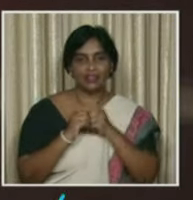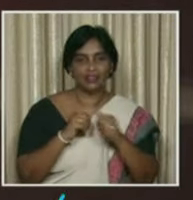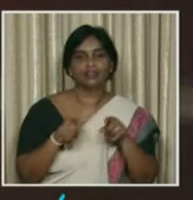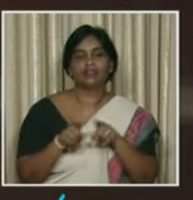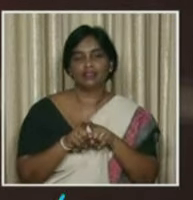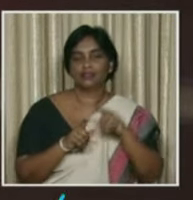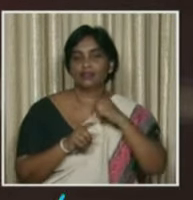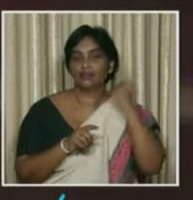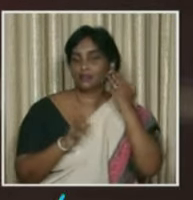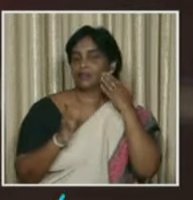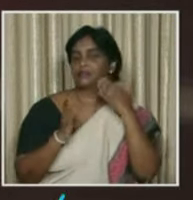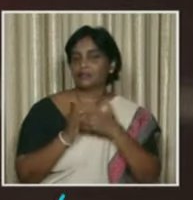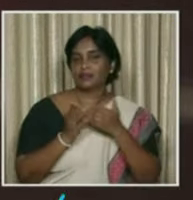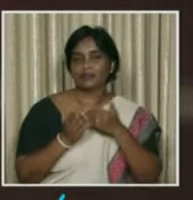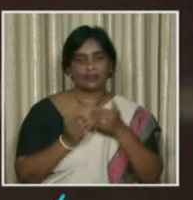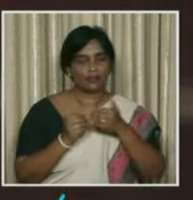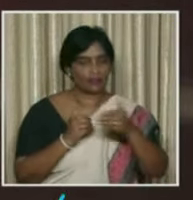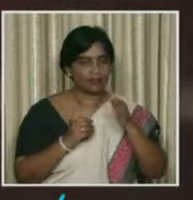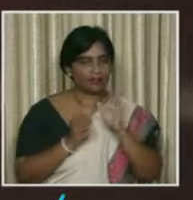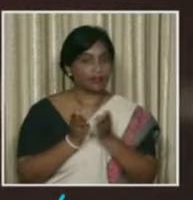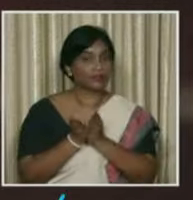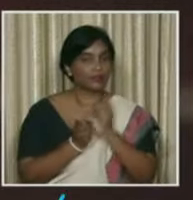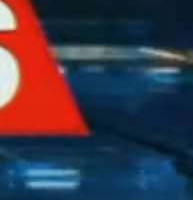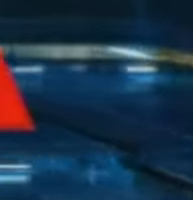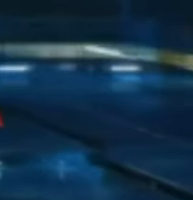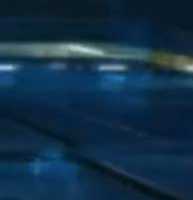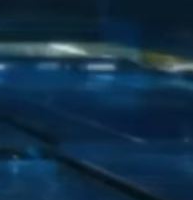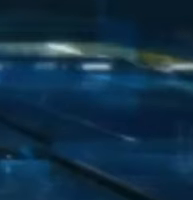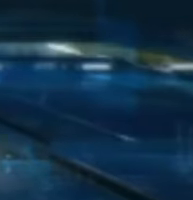කරුණාකරලා අද ඉදන් පැහැදිලිවම ස්ථාවර නියෝග සංශෝධනය කළ යුතුව